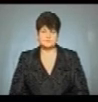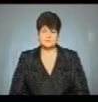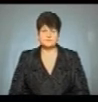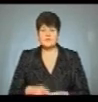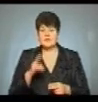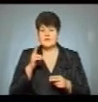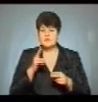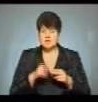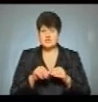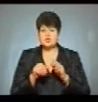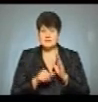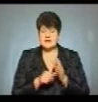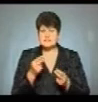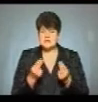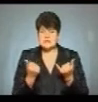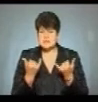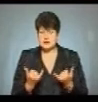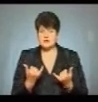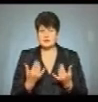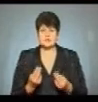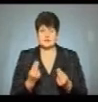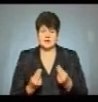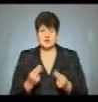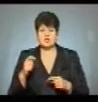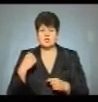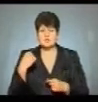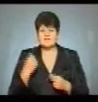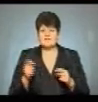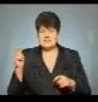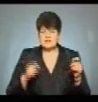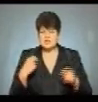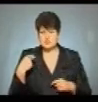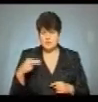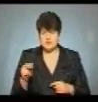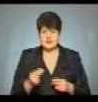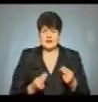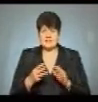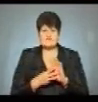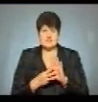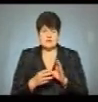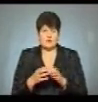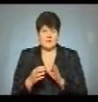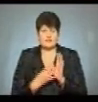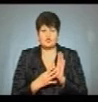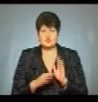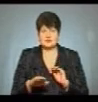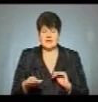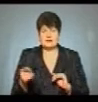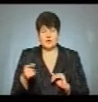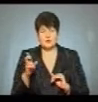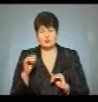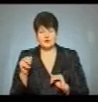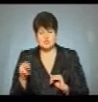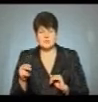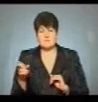Завершальні 16 ігор зіграли сьогодні на фестивалі чемпіонів у Тернополі. Грали 8 команд, а це 90 дітей з Тернополя, Бучача, Бережан